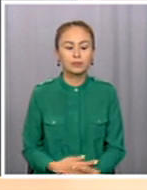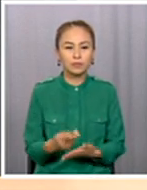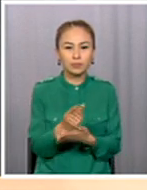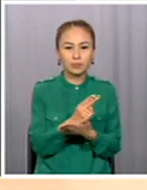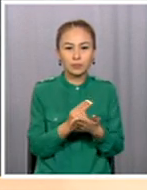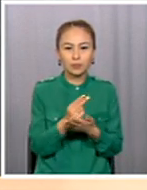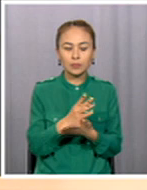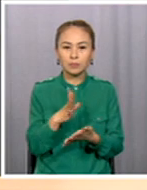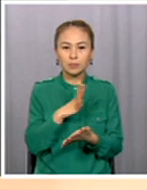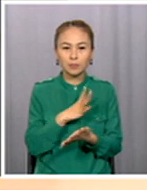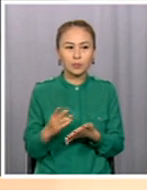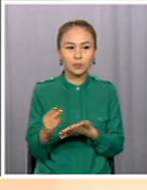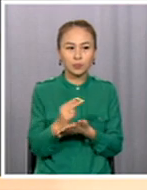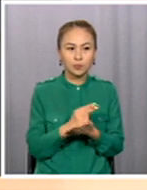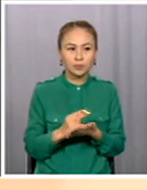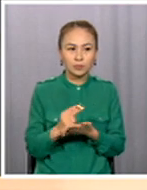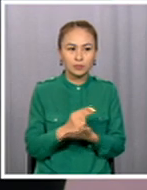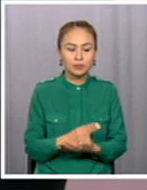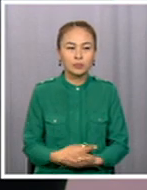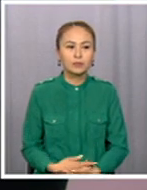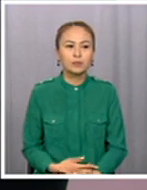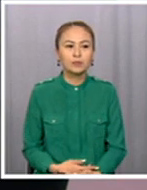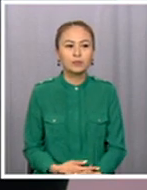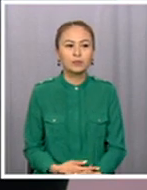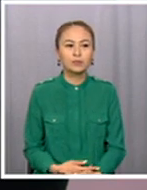Суретші сурет салды.